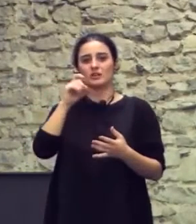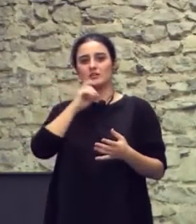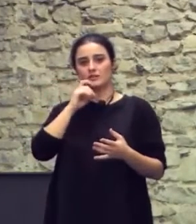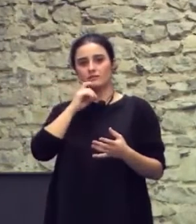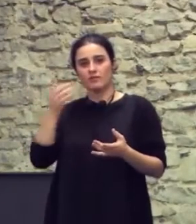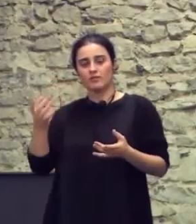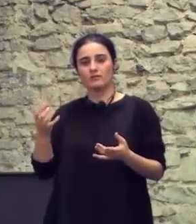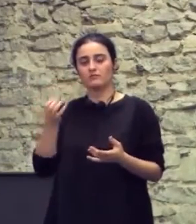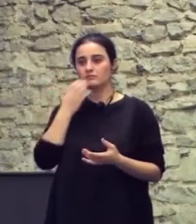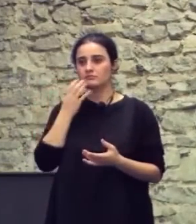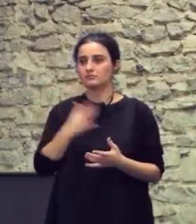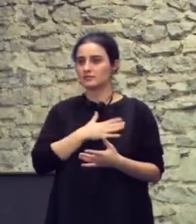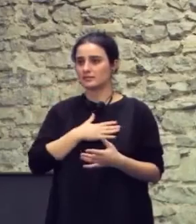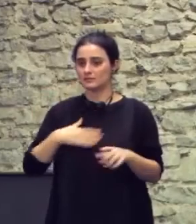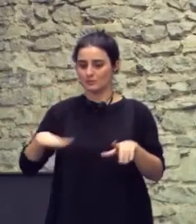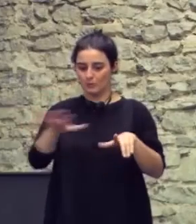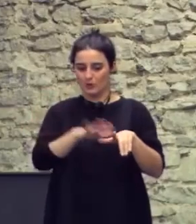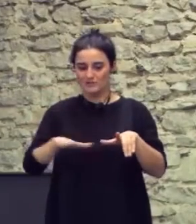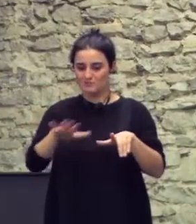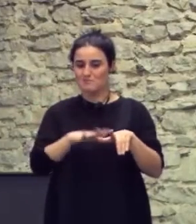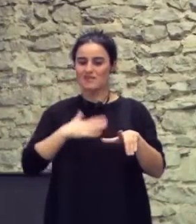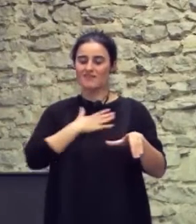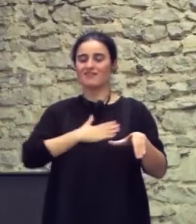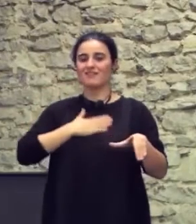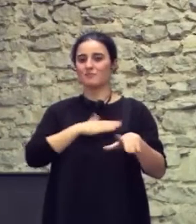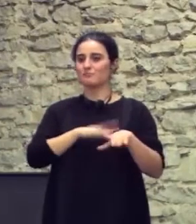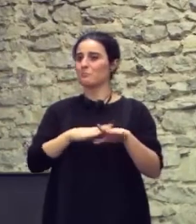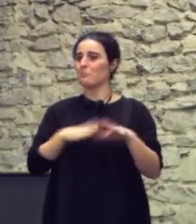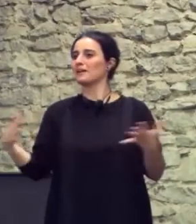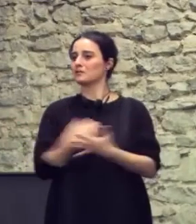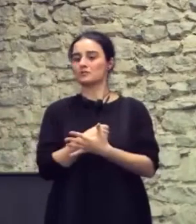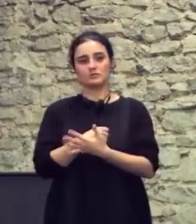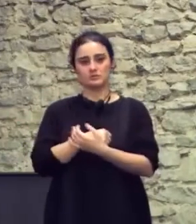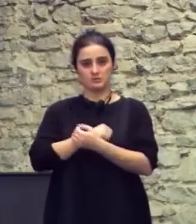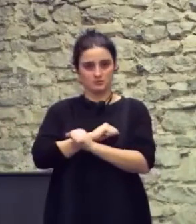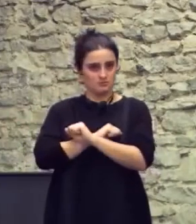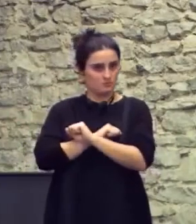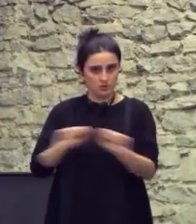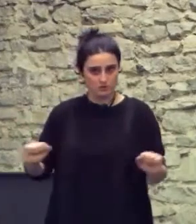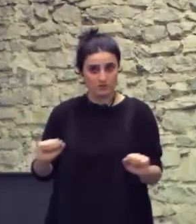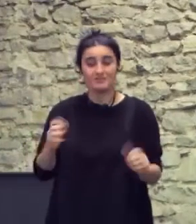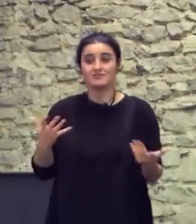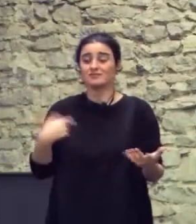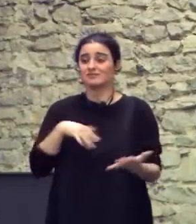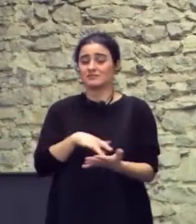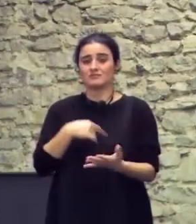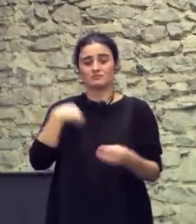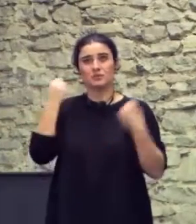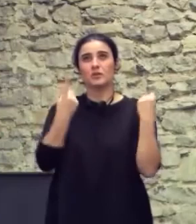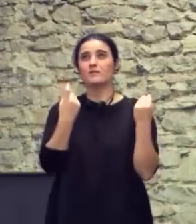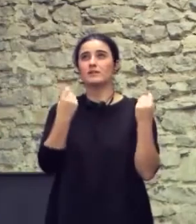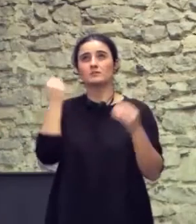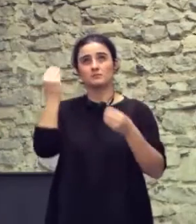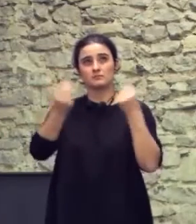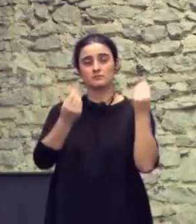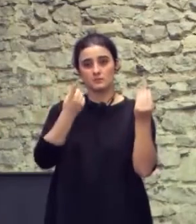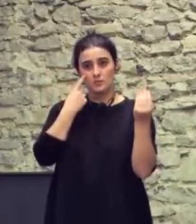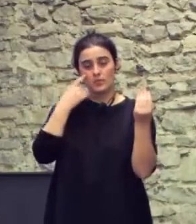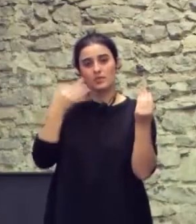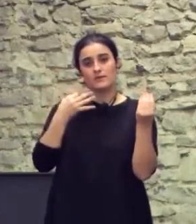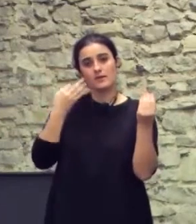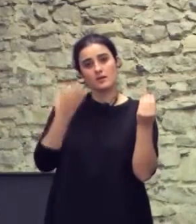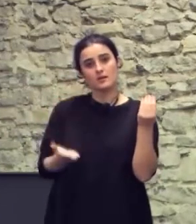Eta denontzako segurtasun esparruak sortzea, imposiblea da. Osa, nik uste dut hor, heteroaraua kuestionatzea, garrantzitsuago izan daitekela,